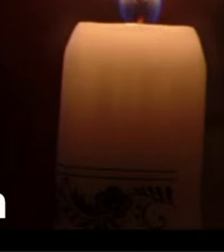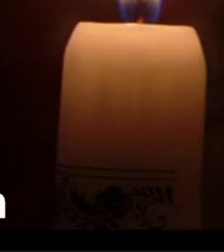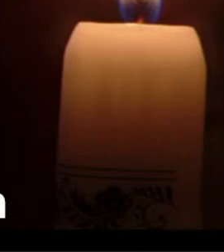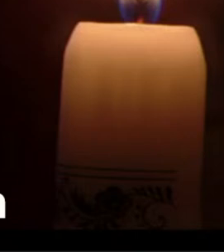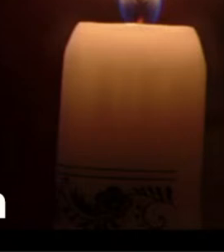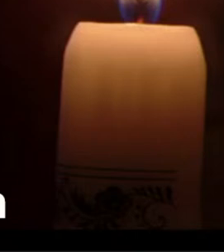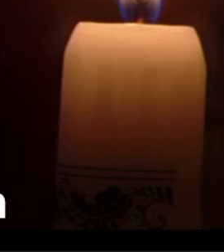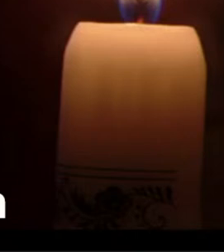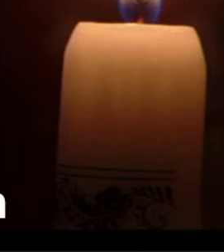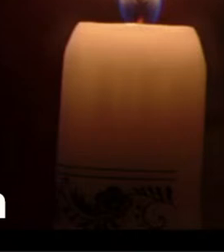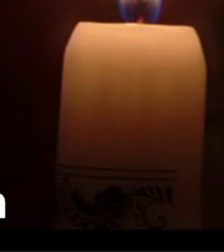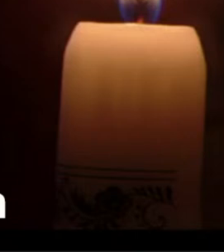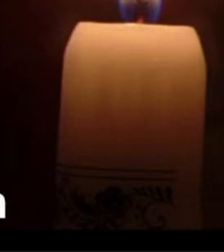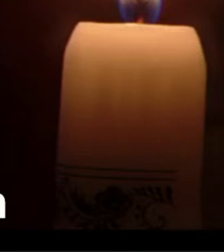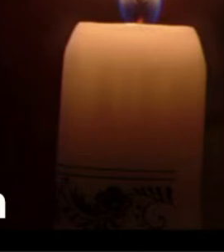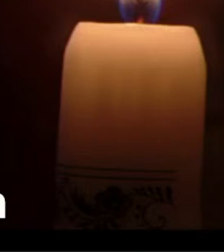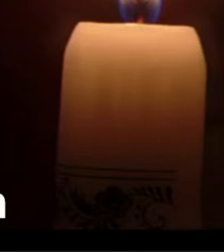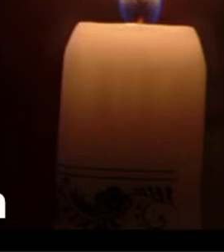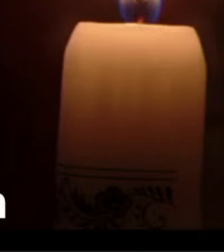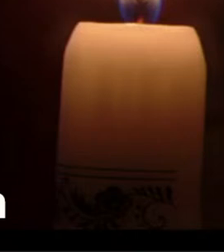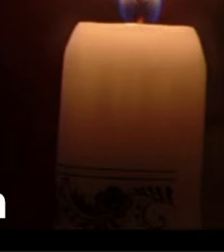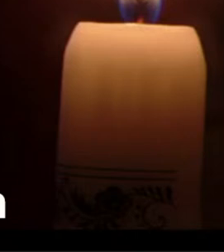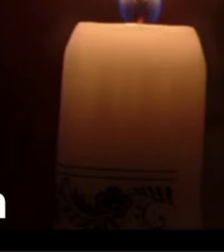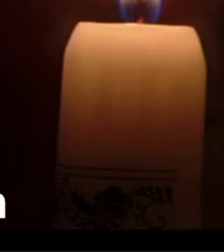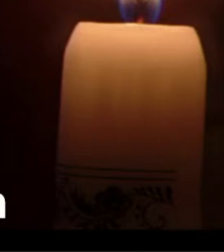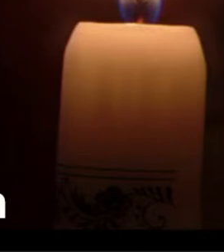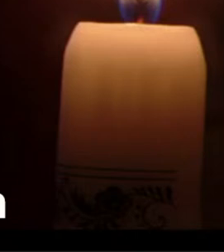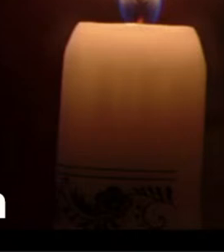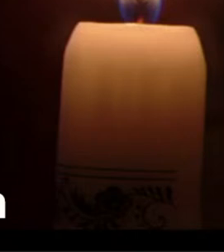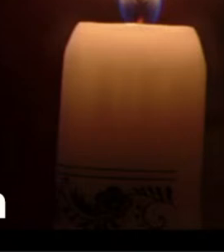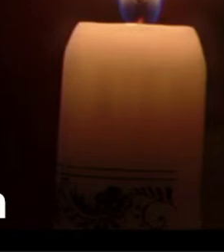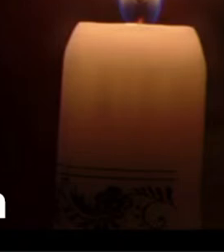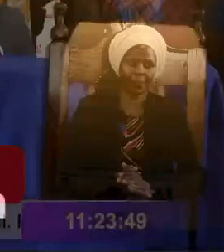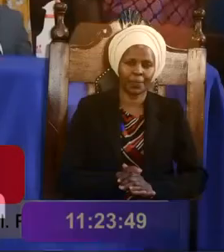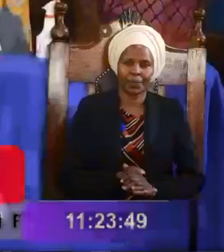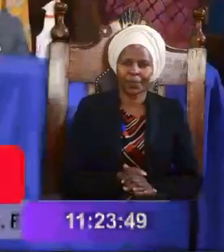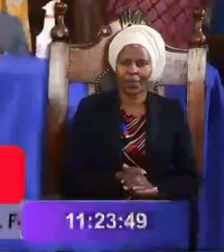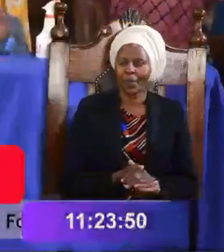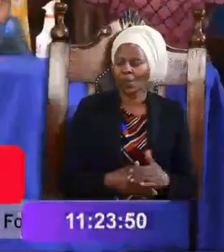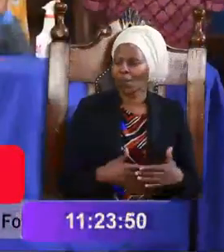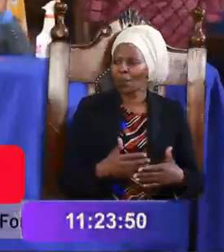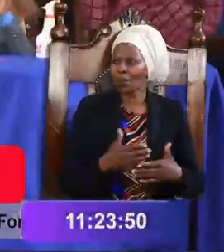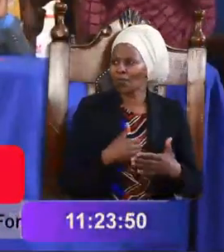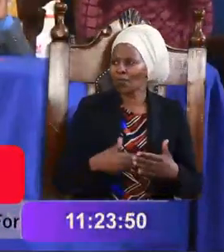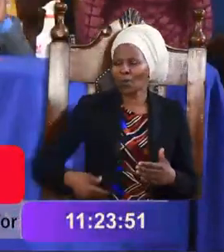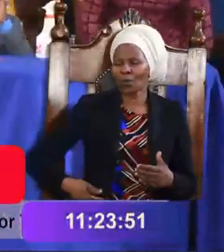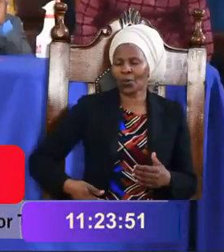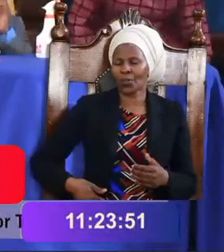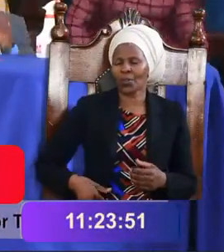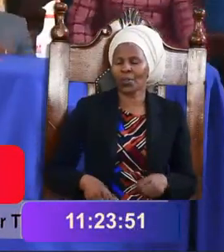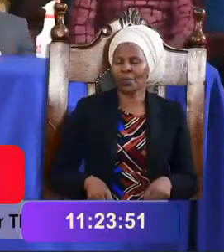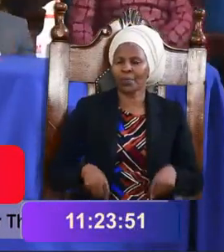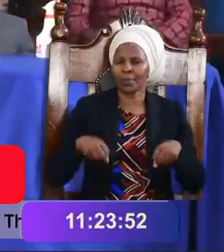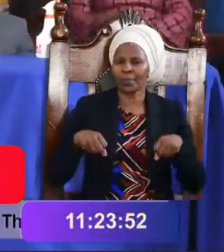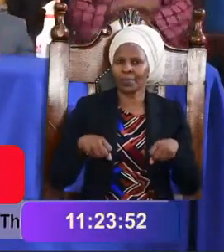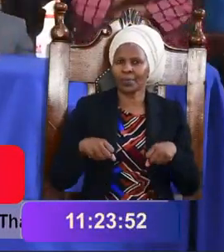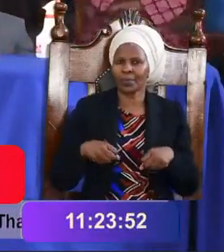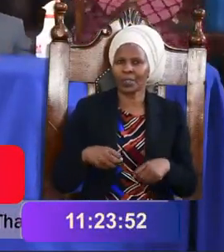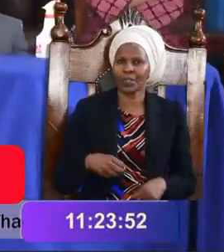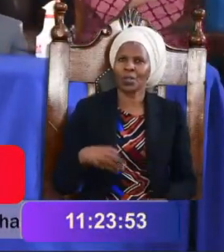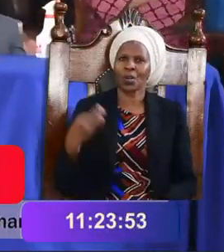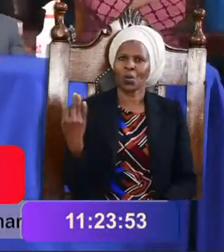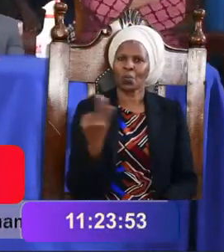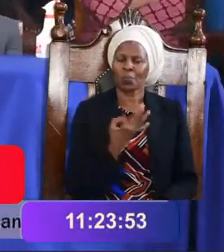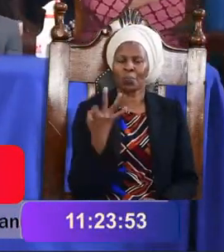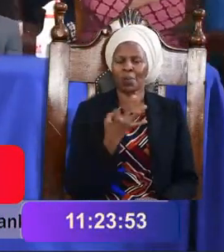Bwana mkombozi wetu. Yes. Maybe before the youth niseme mhubiri wa siku wetu wa